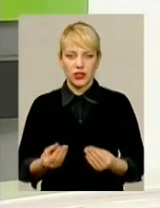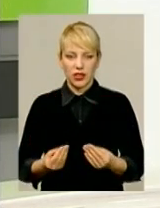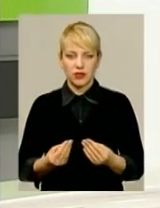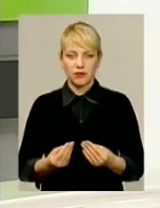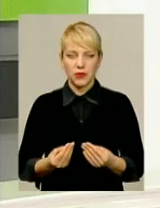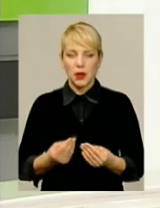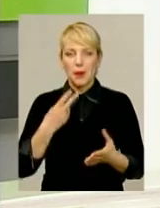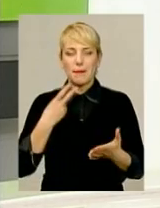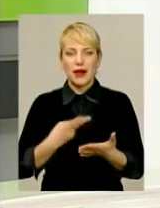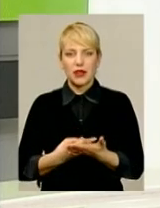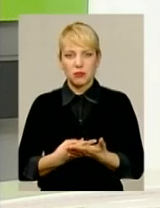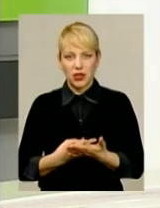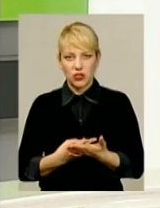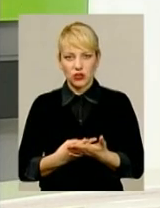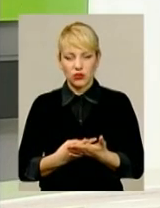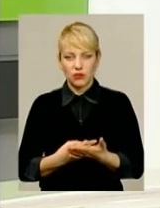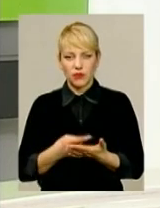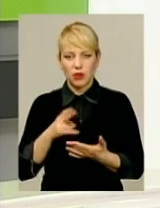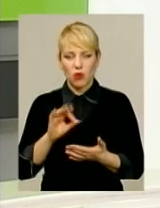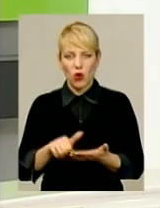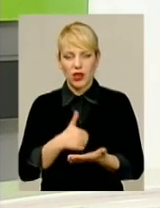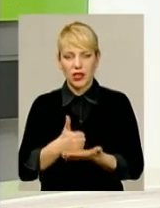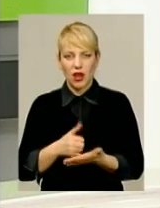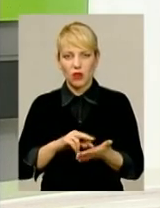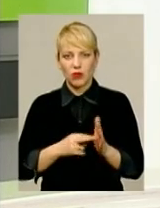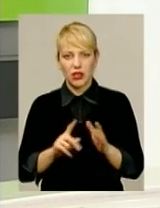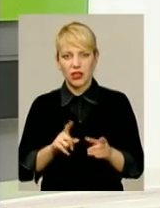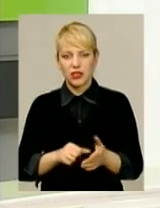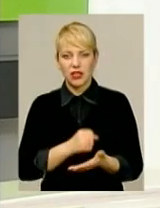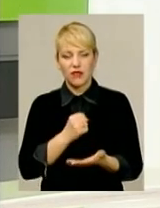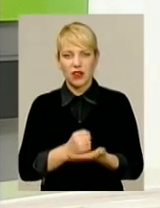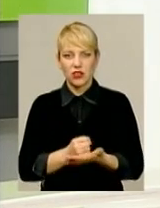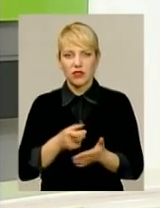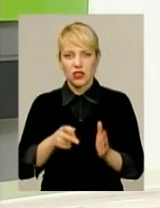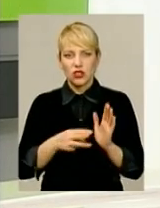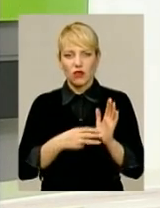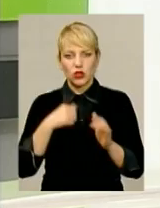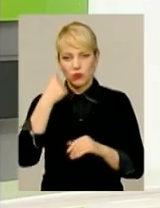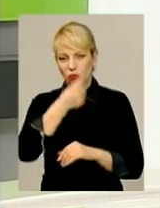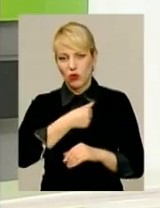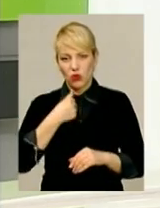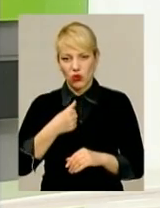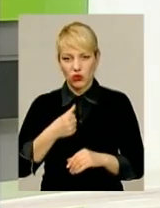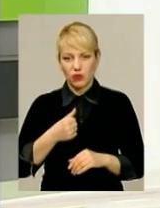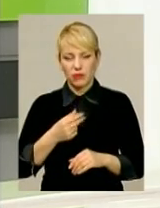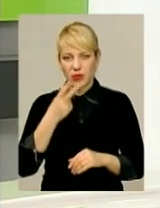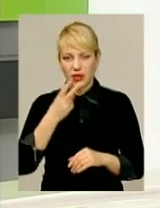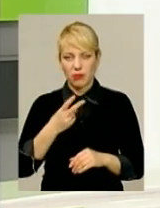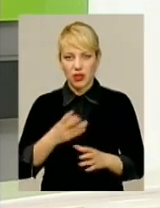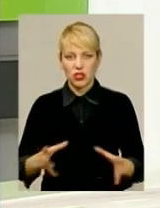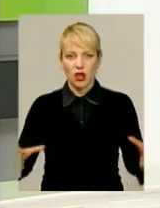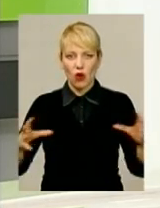день передбачено по генплану, який затверджений 2008 року, передбачено, наприклад, об'єднання